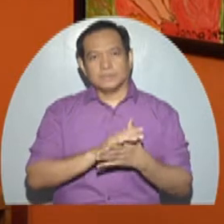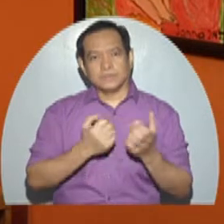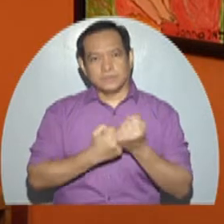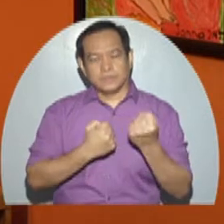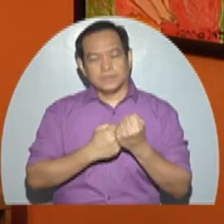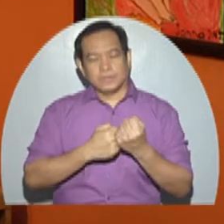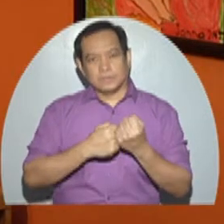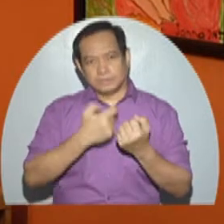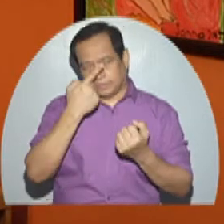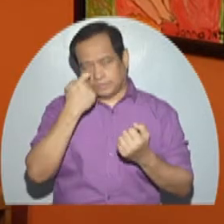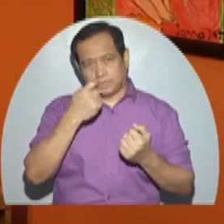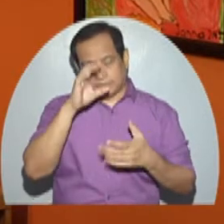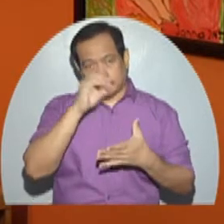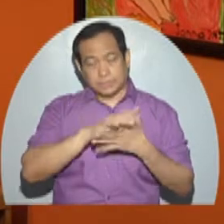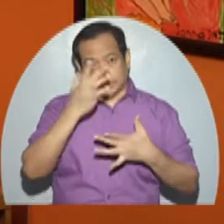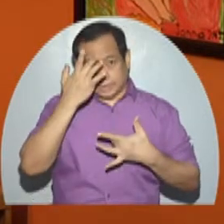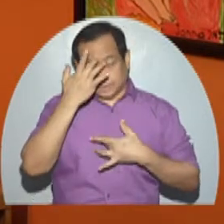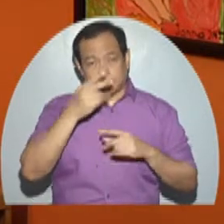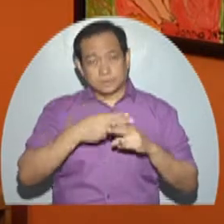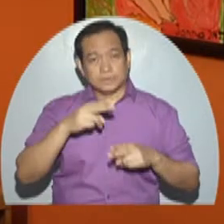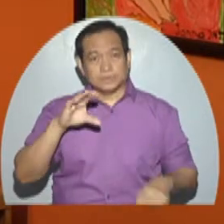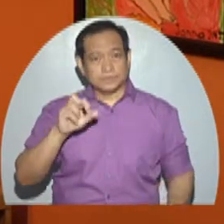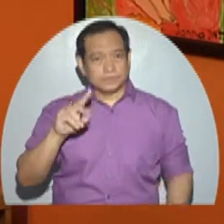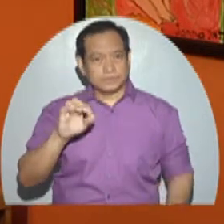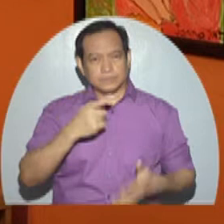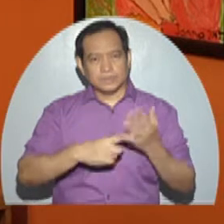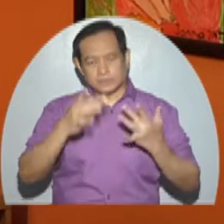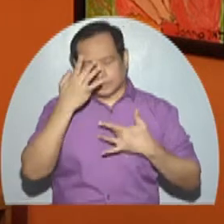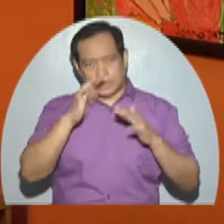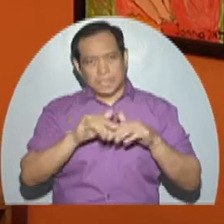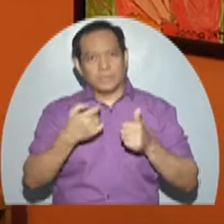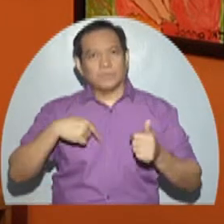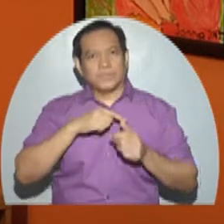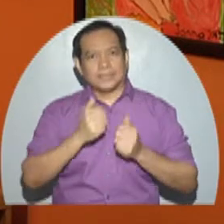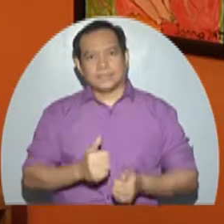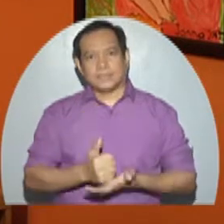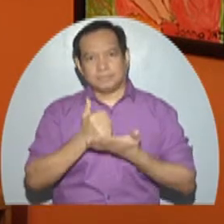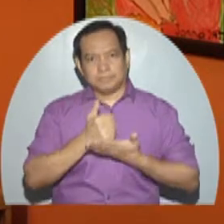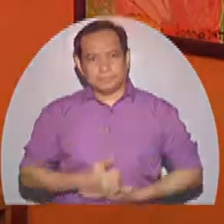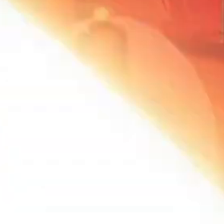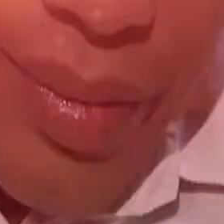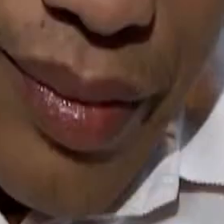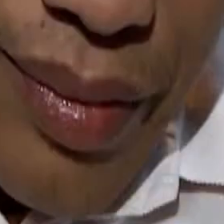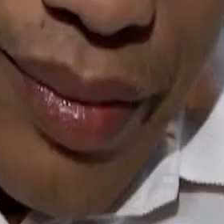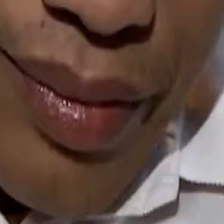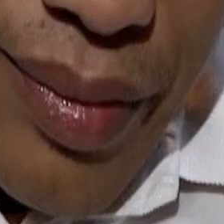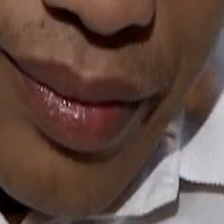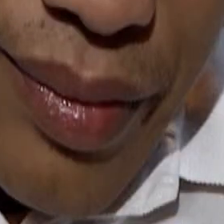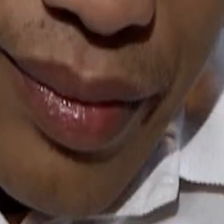Karding. Ano ba kanyang sakit at paano tayo makakatulong sa kanya? Panoorin po natin.